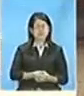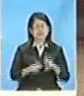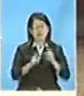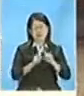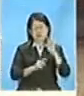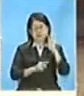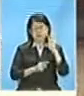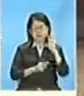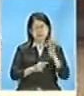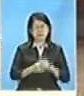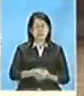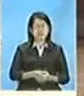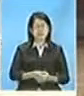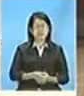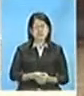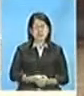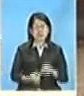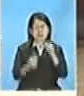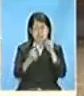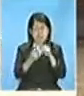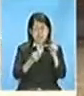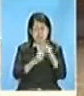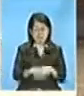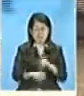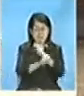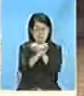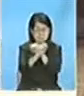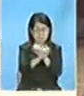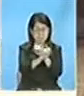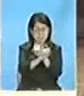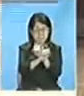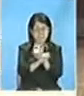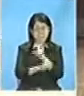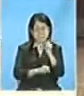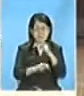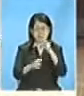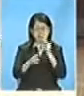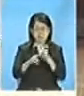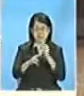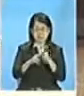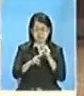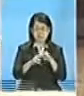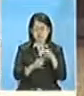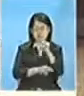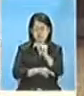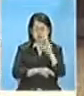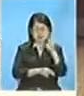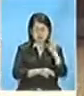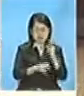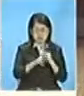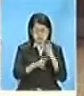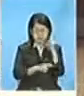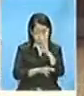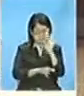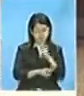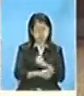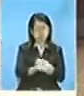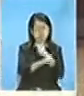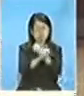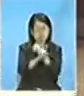ที่4การรักษาภาพลักษณ์ของสมาชิกวุฒิสภา